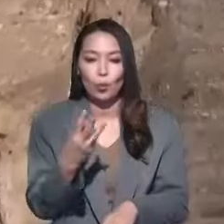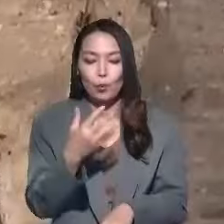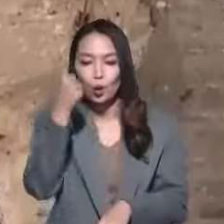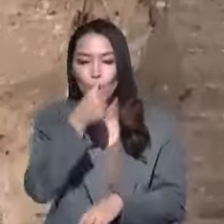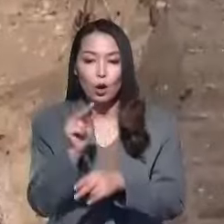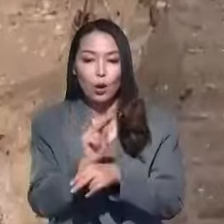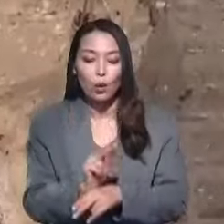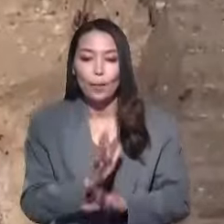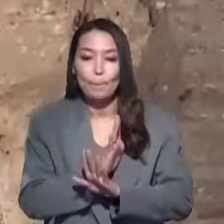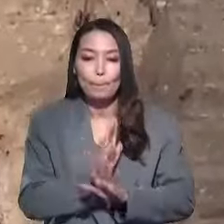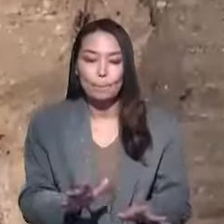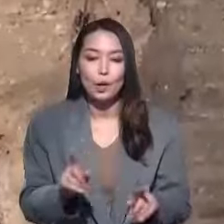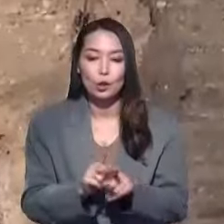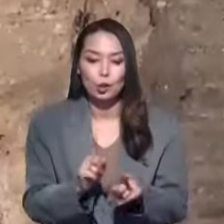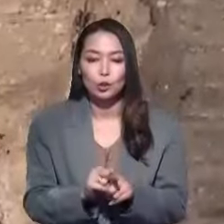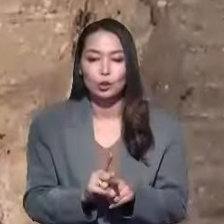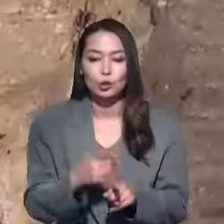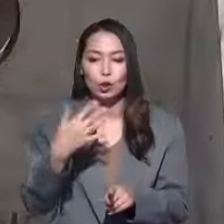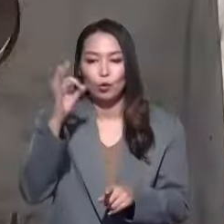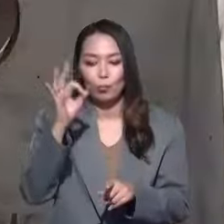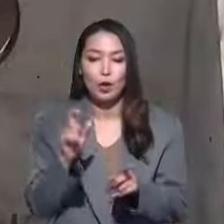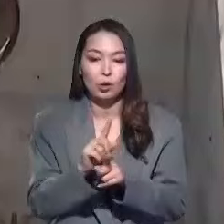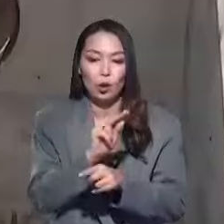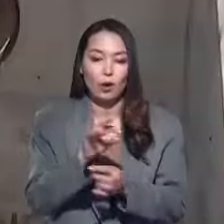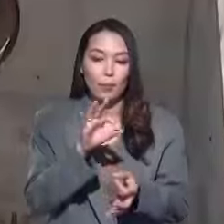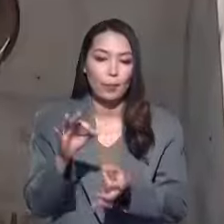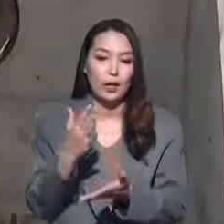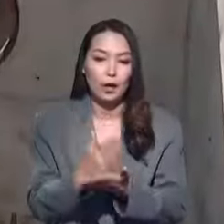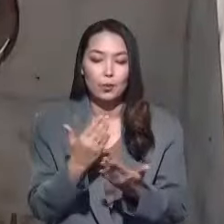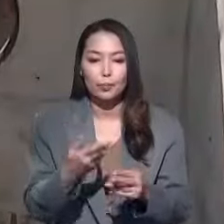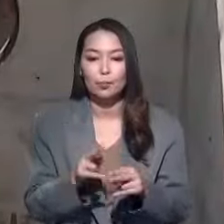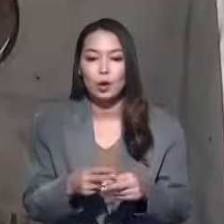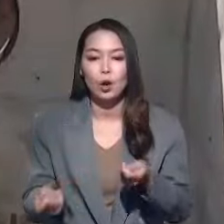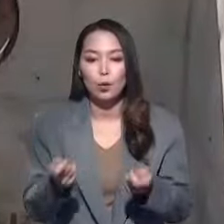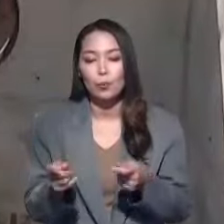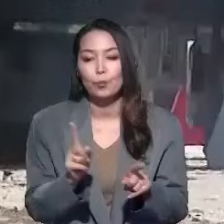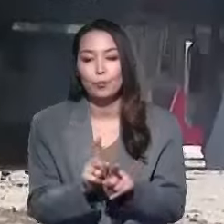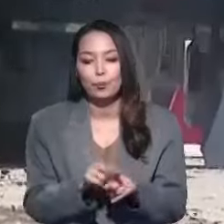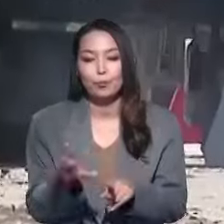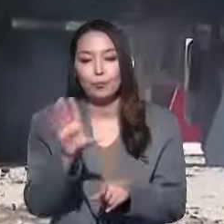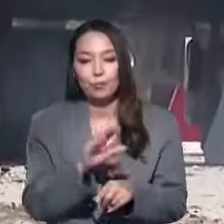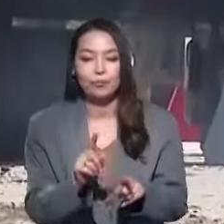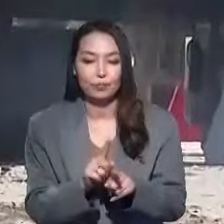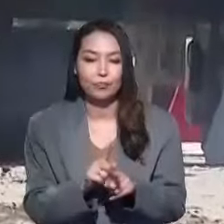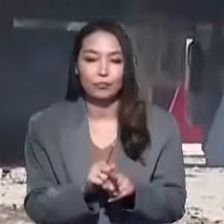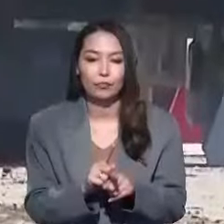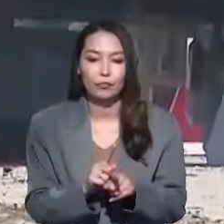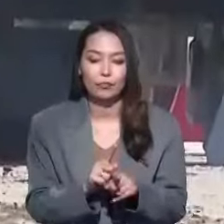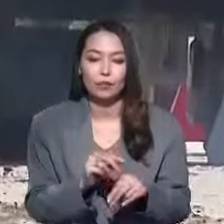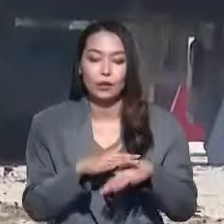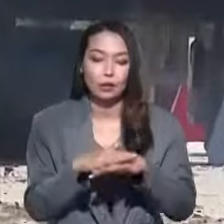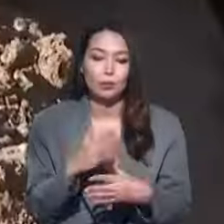жөнделмеген жылу желісі ауыстырылып жатыр екен. Жергілікті билік жедел жөндеу қажет деп биыл қаржысын Астанадан алдырыпты.